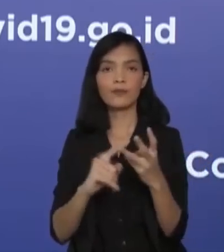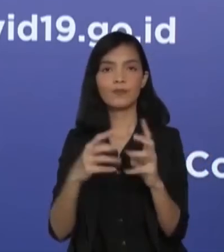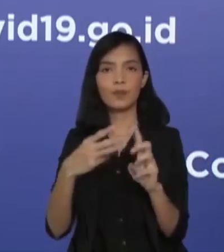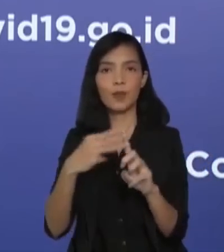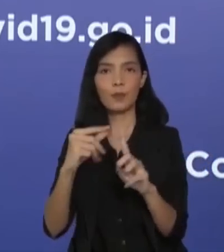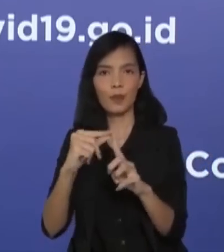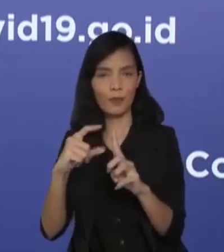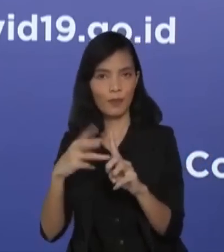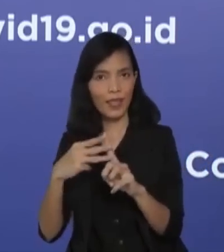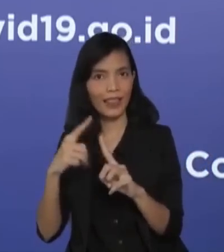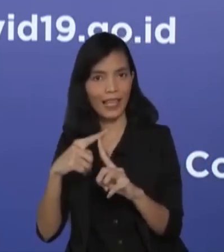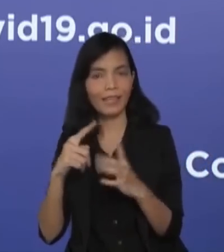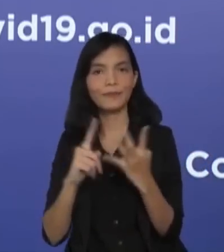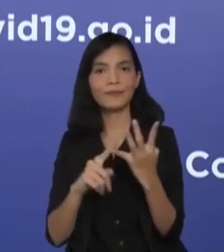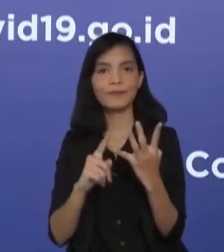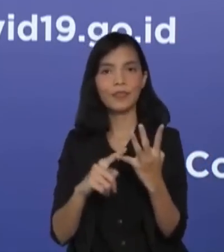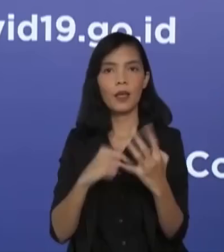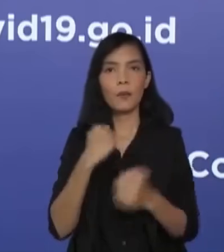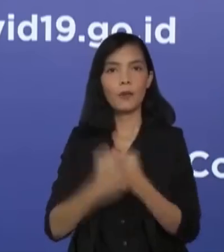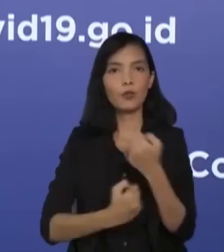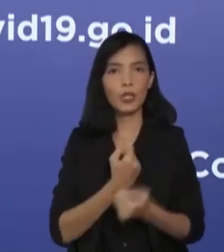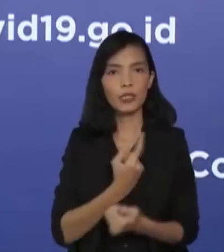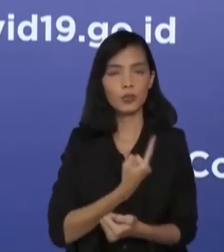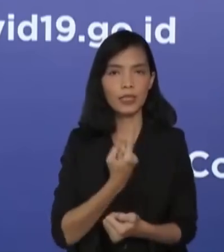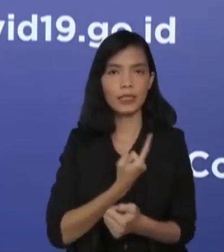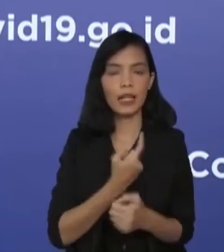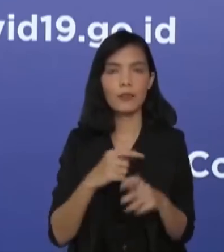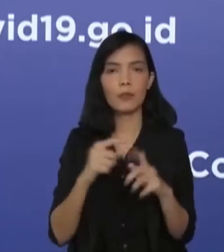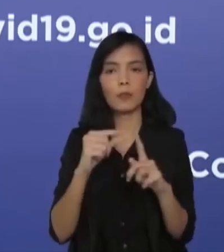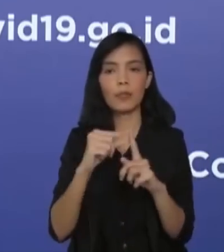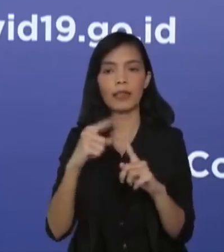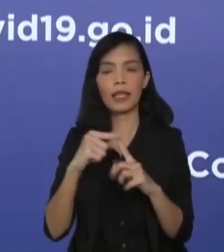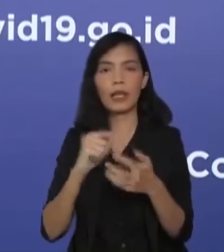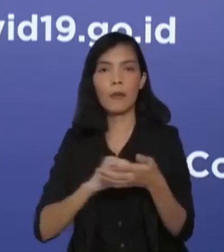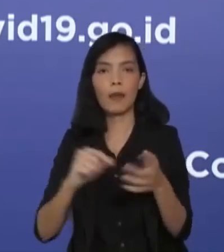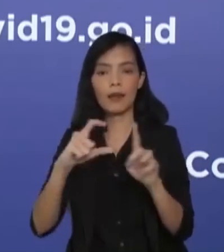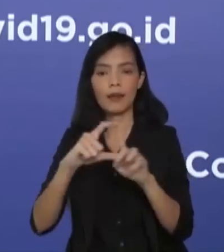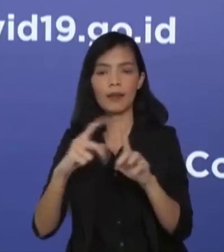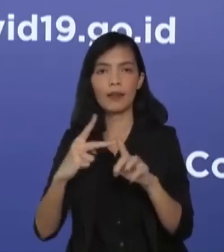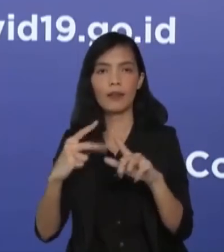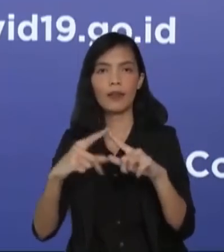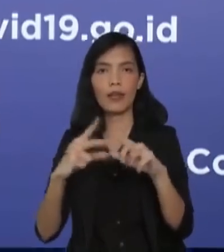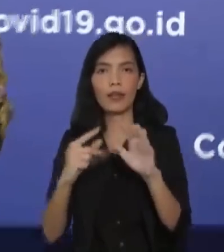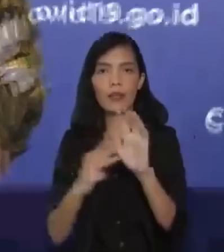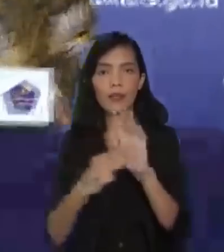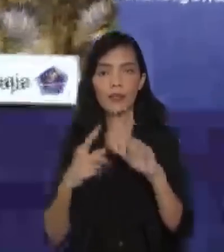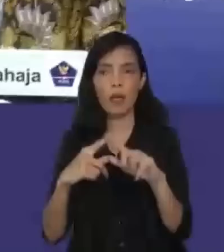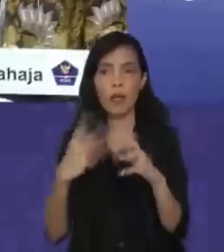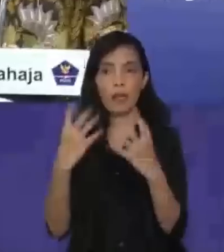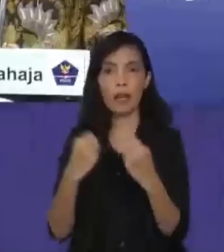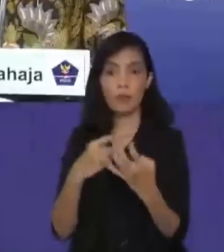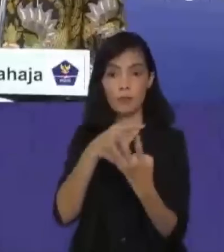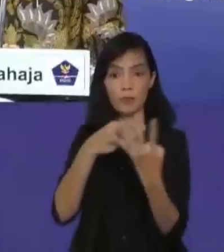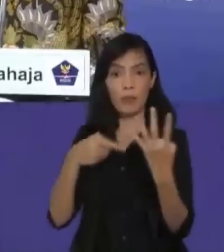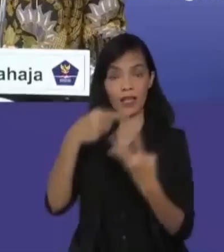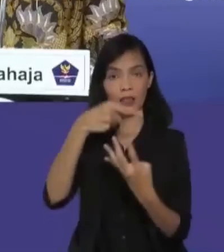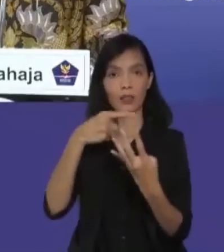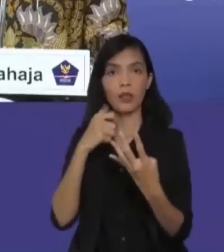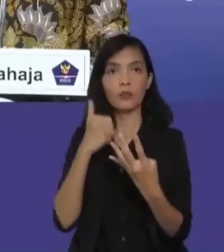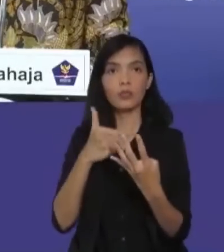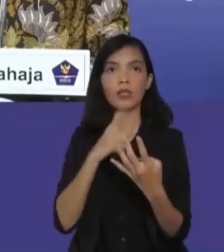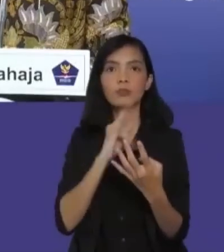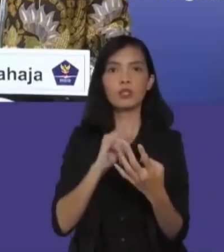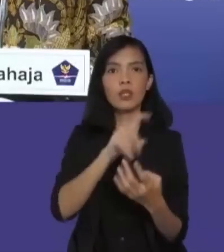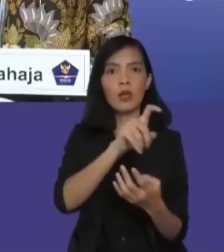BPPT, dan juga dari salah satu perusahaan swasta PT Dharma. Kita harapkan produksi dari mereka nantinya bisa memenuhi